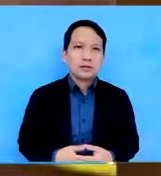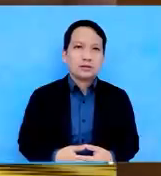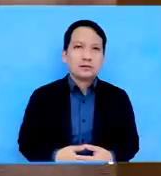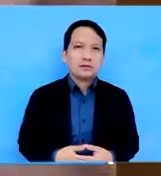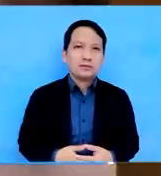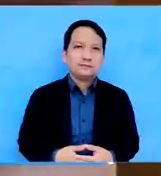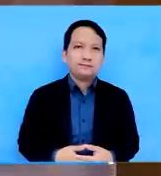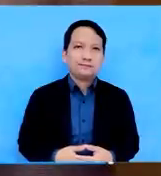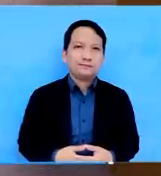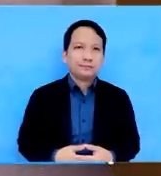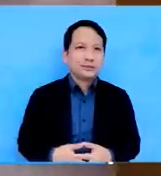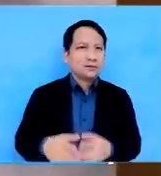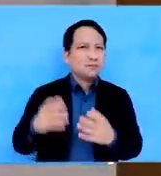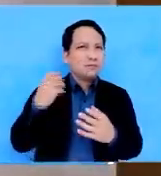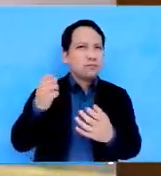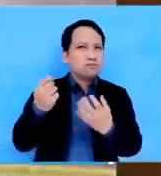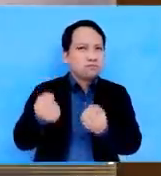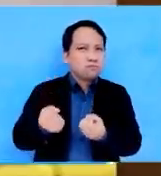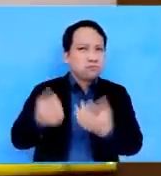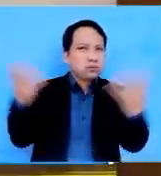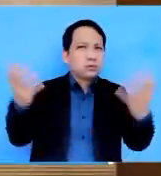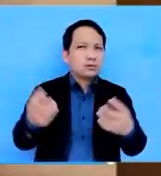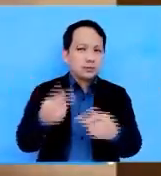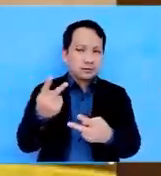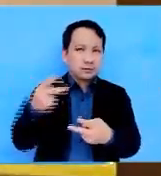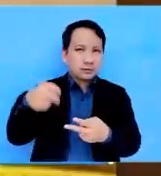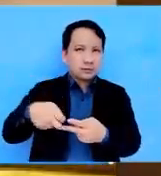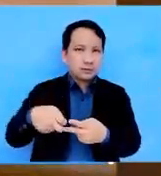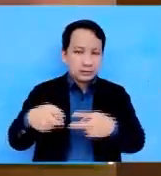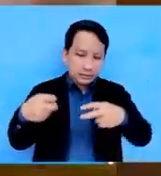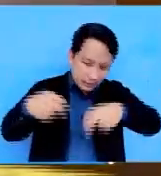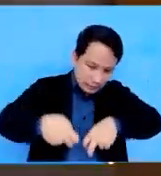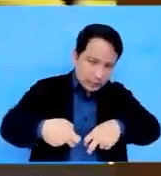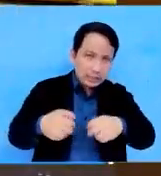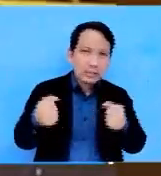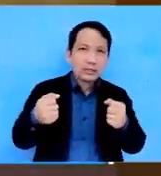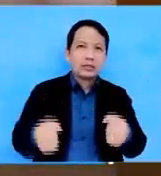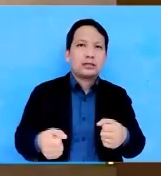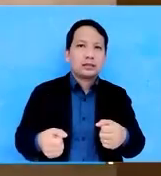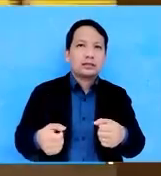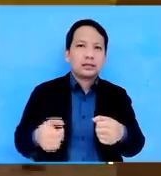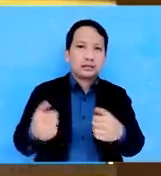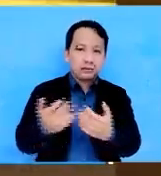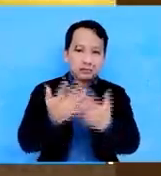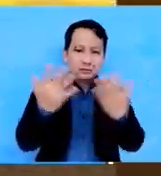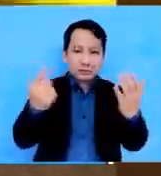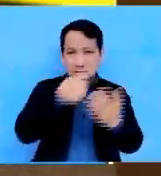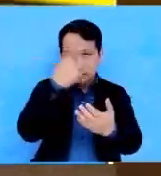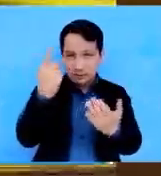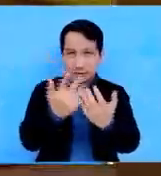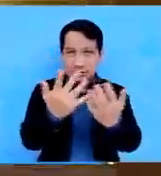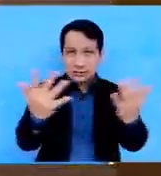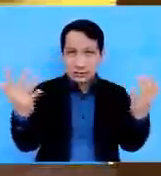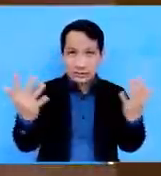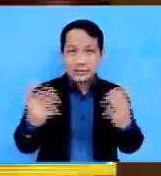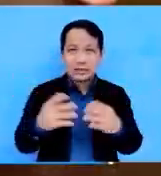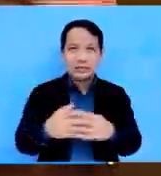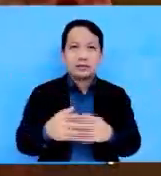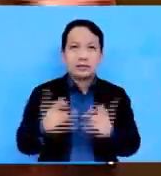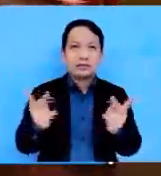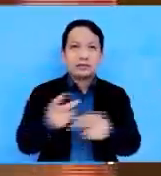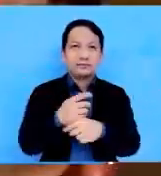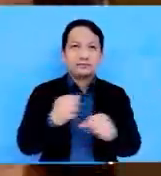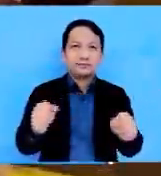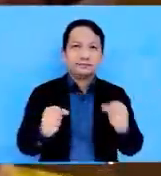Sa lakas ng pagsabog, dalawang bumbero ang natumba sa kalsada na balot naman ng makapal na usok ang lugar. Ligtas ang